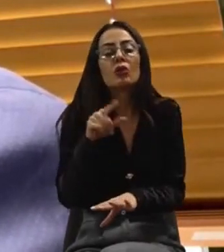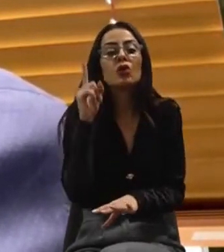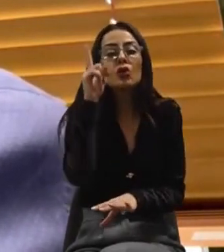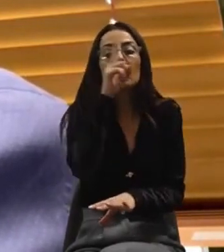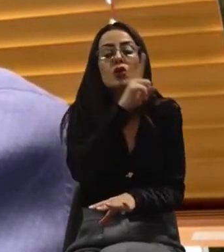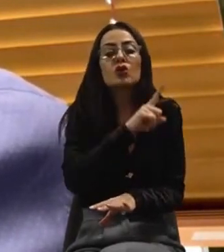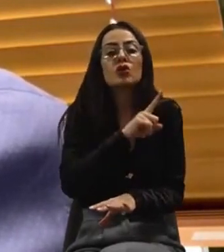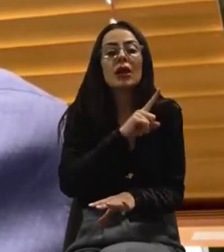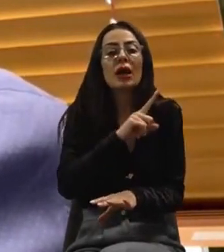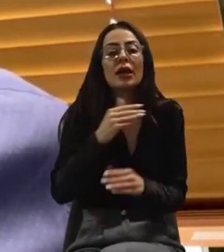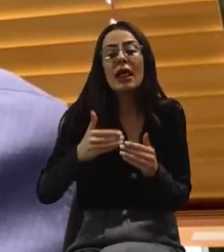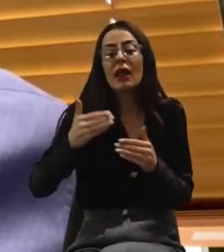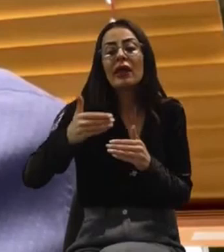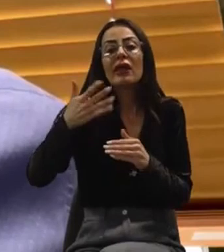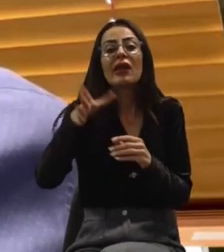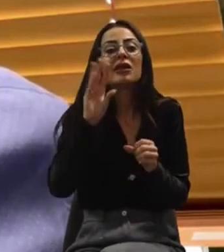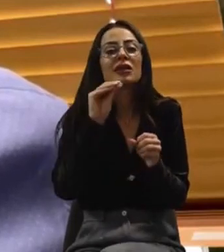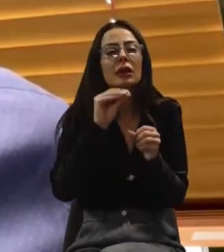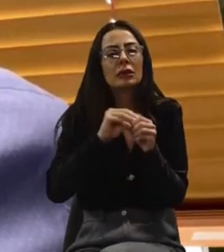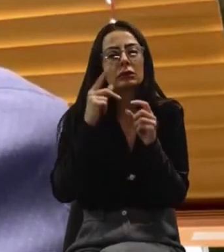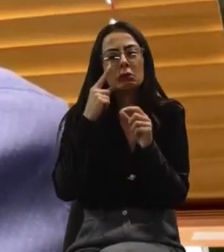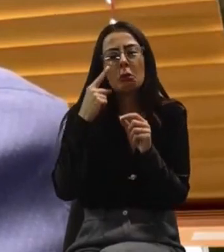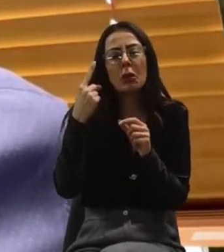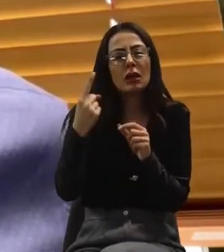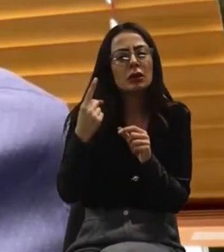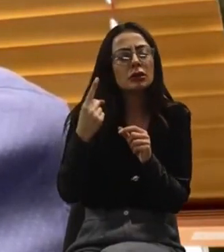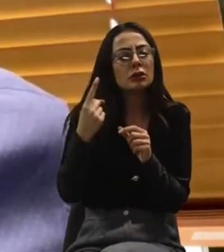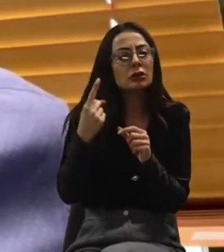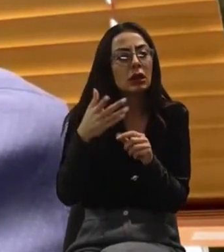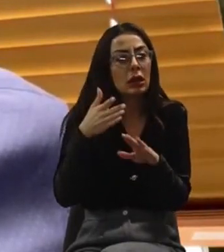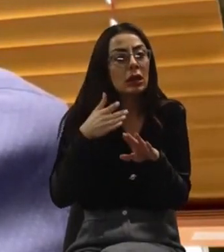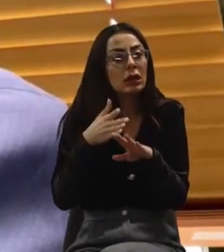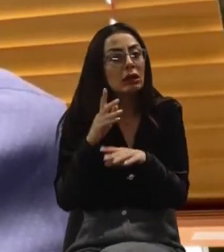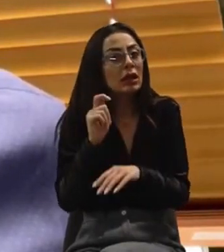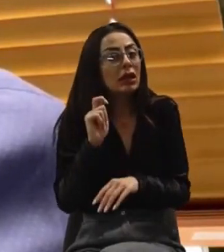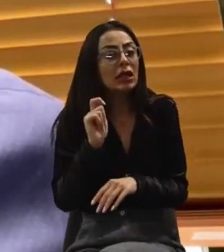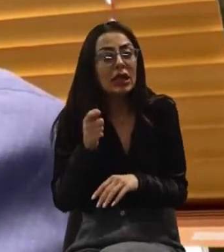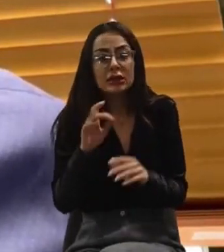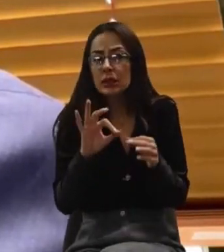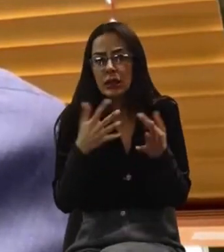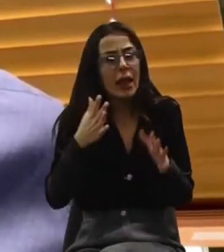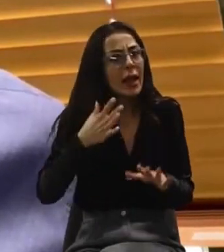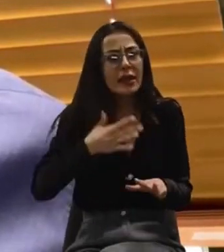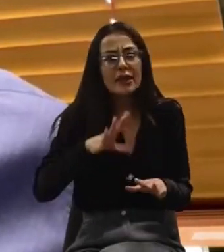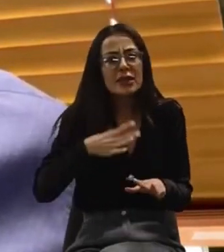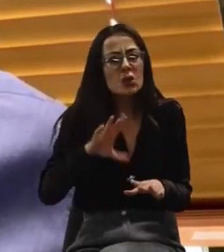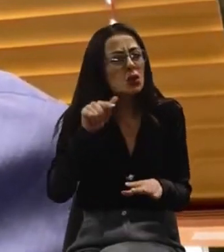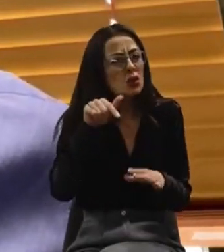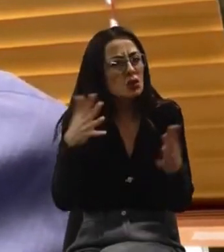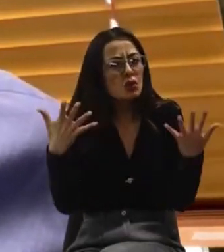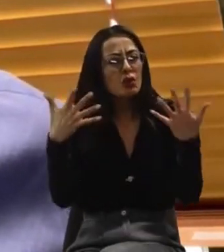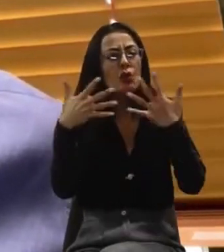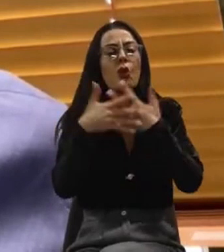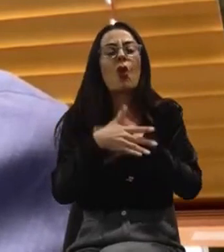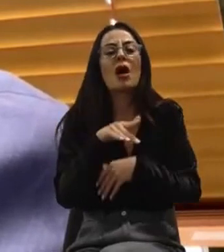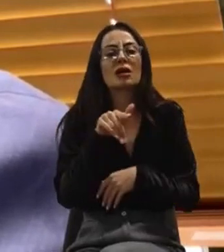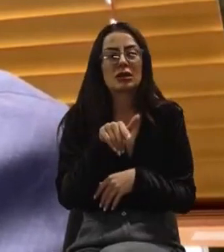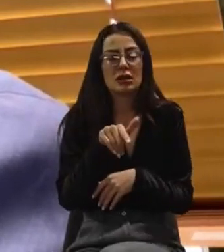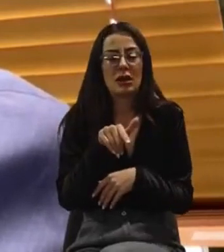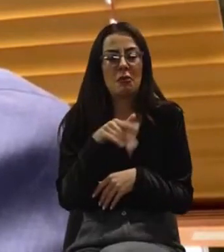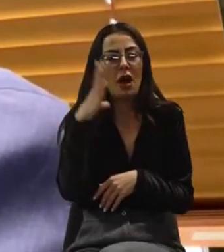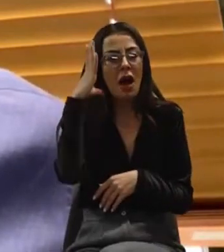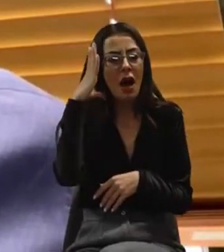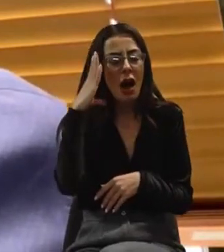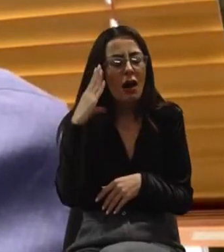zamana yani okul sonrası baktığınız zaman gerçekten Ne istediğinizi biz bu aşamada daha iyi